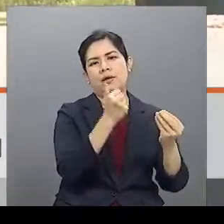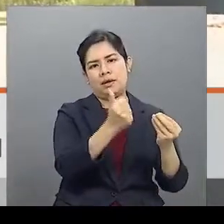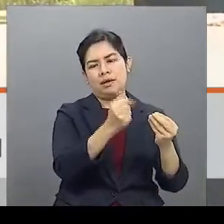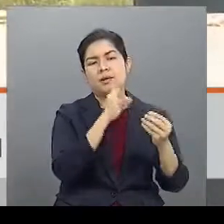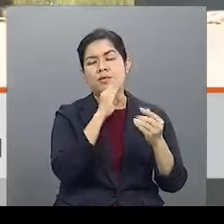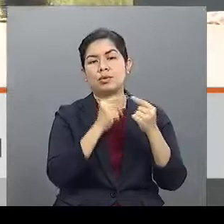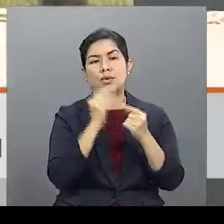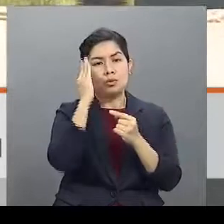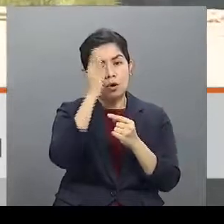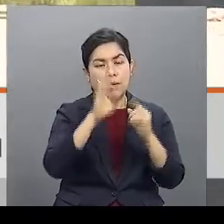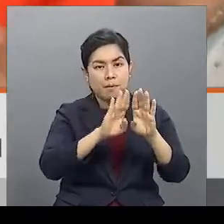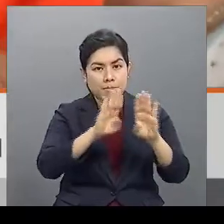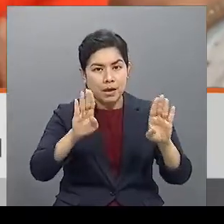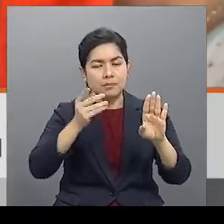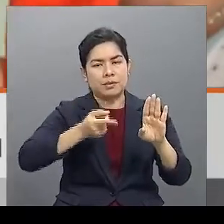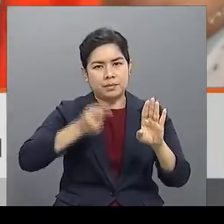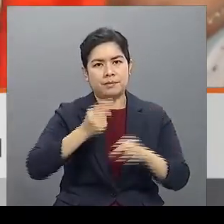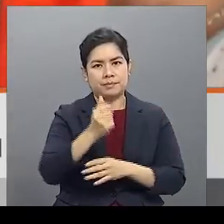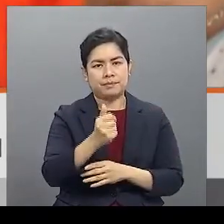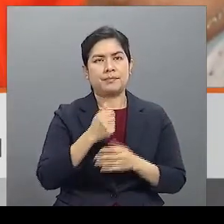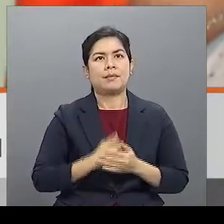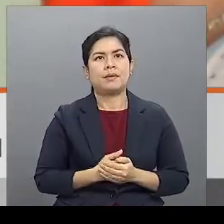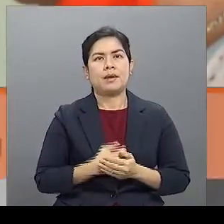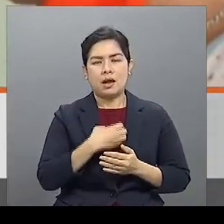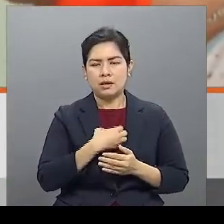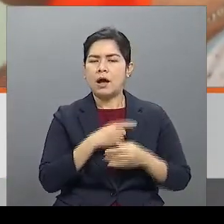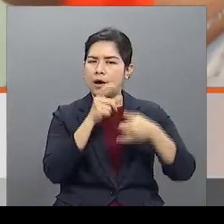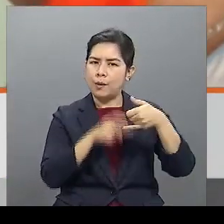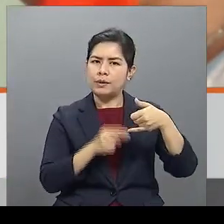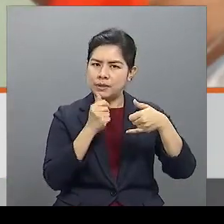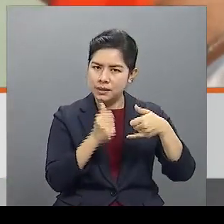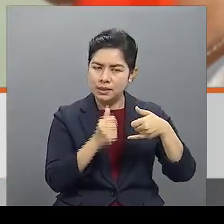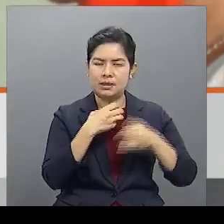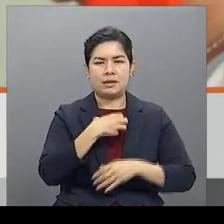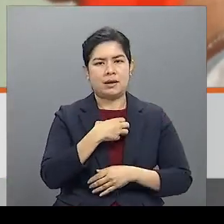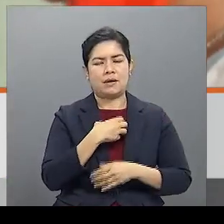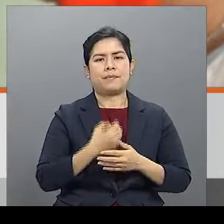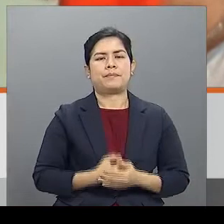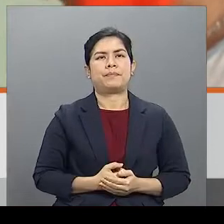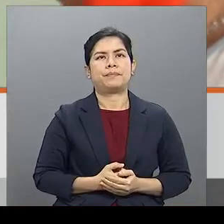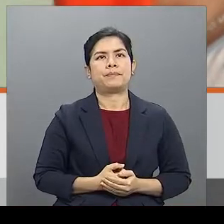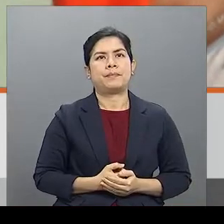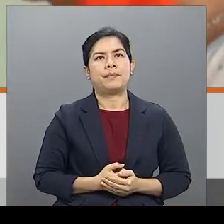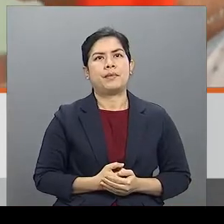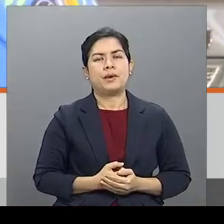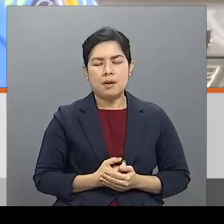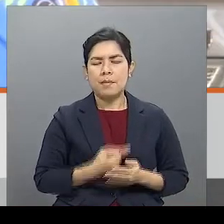ง ก็อยากได้คนดีๆแหละค่ะได้คนดีมาบริหารบ้านเมืองนะ